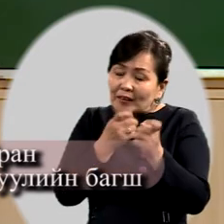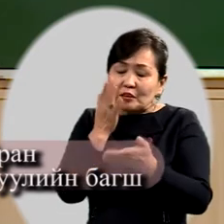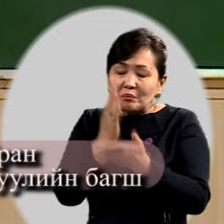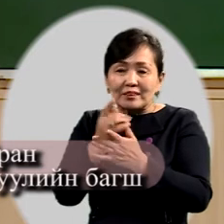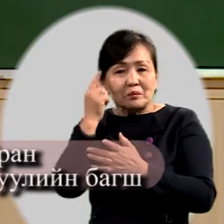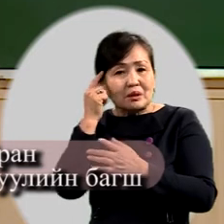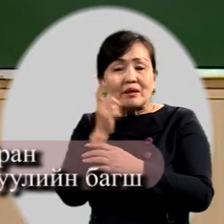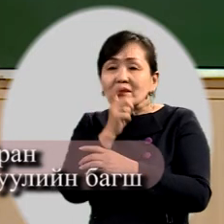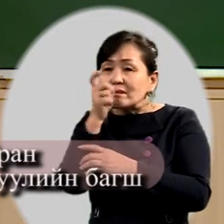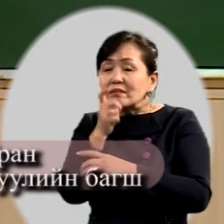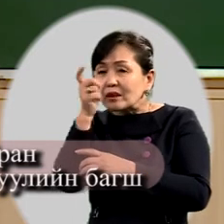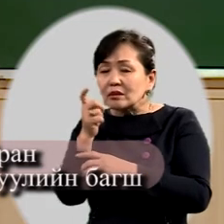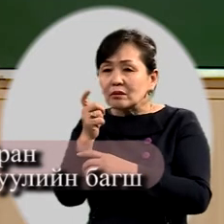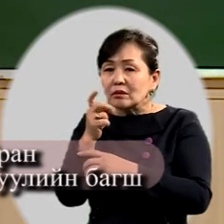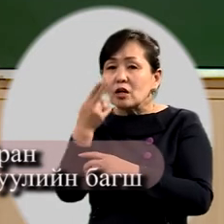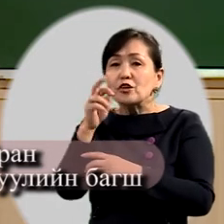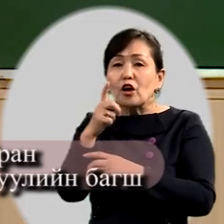екен.